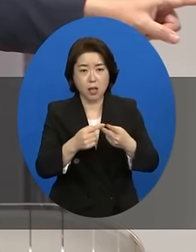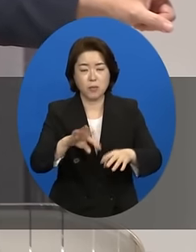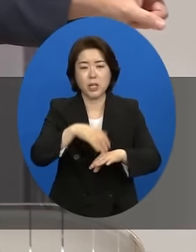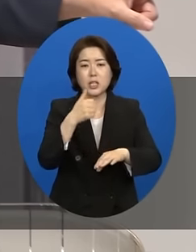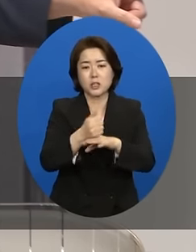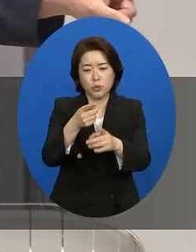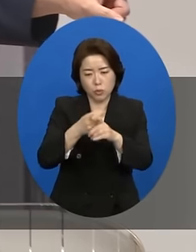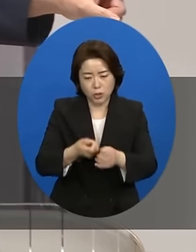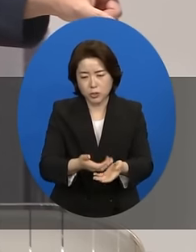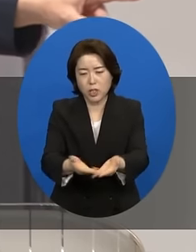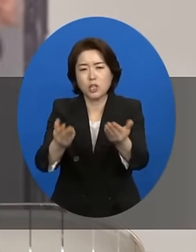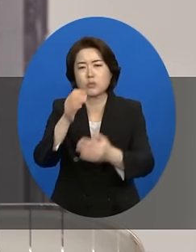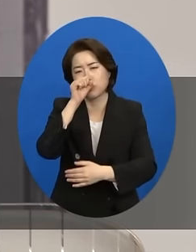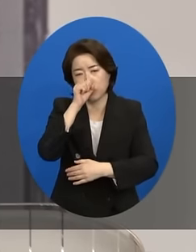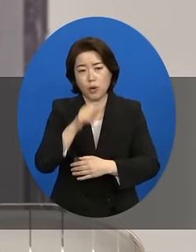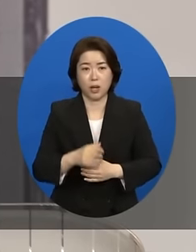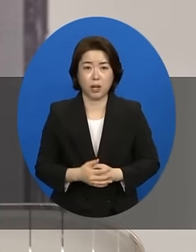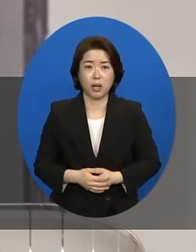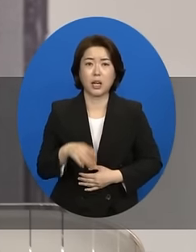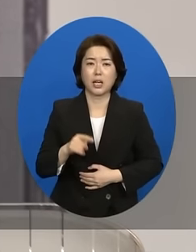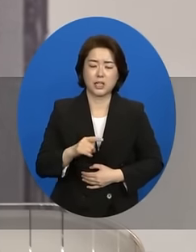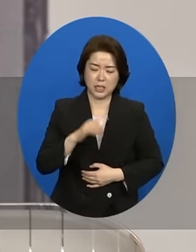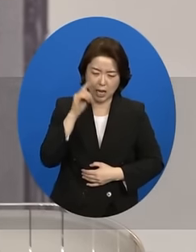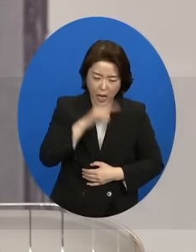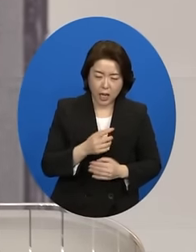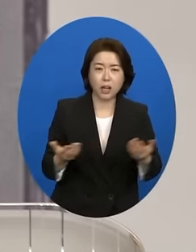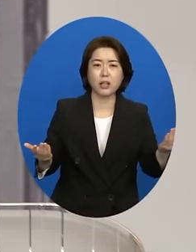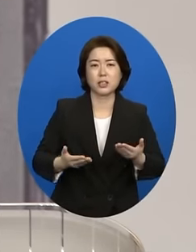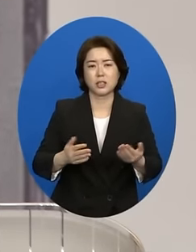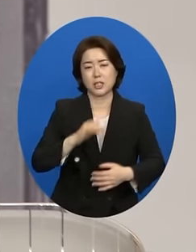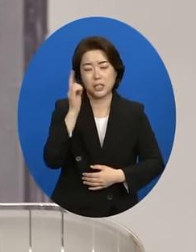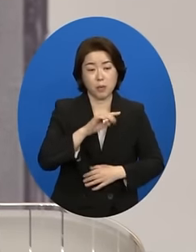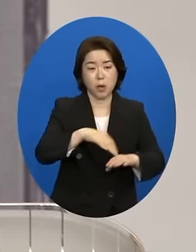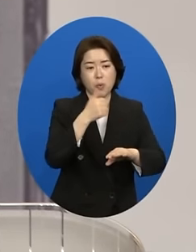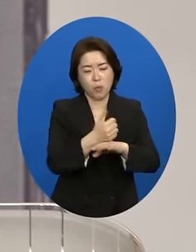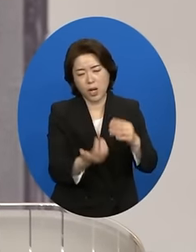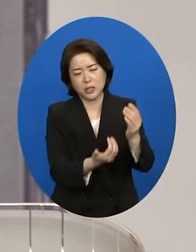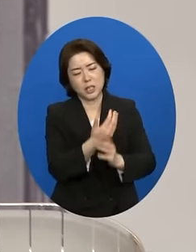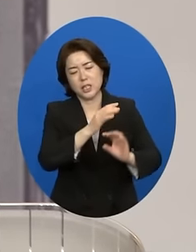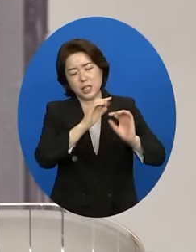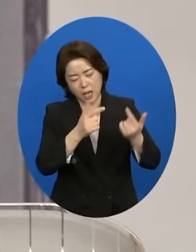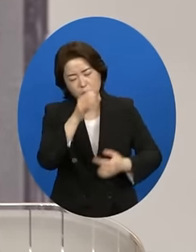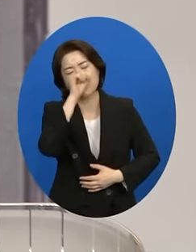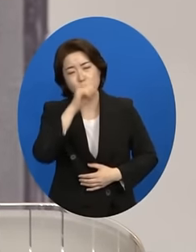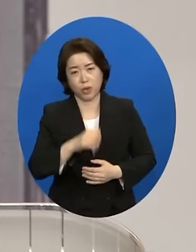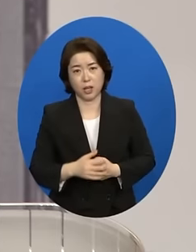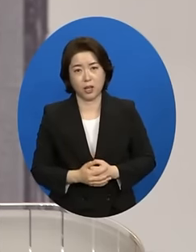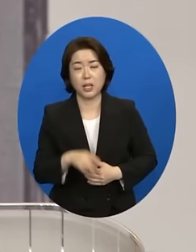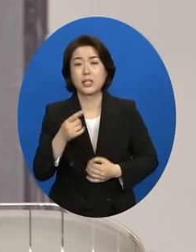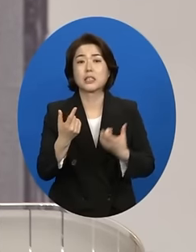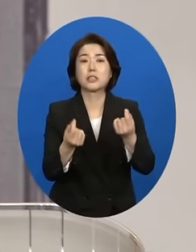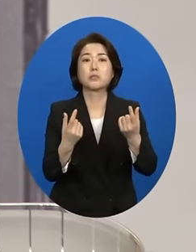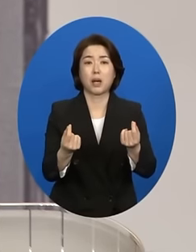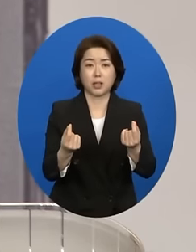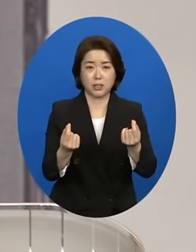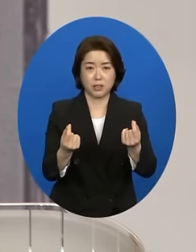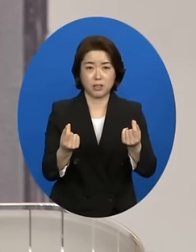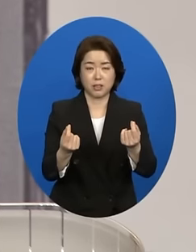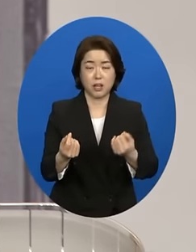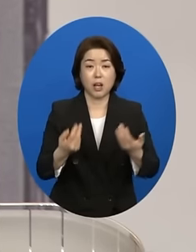있으면 좋겠습니다. 무슨 얘기입니까? 이 악한 일이 나쁜 일이 왕에게 벌어지지 않았으면 좋겠습니다. 그토록 이 다니엘은